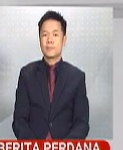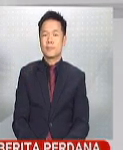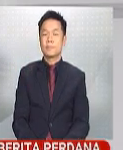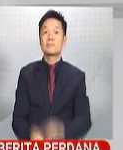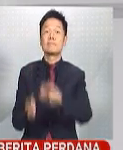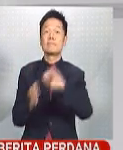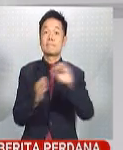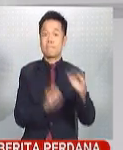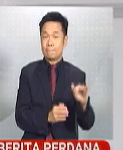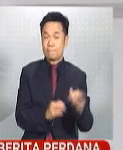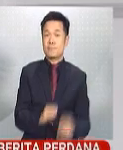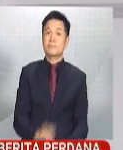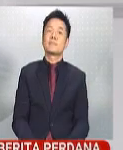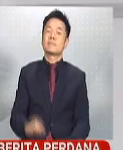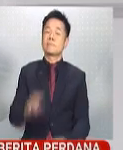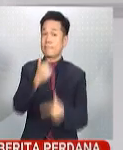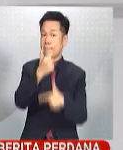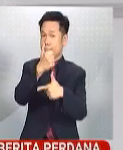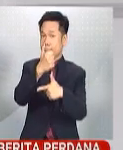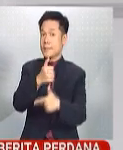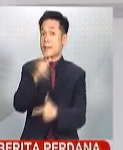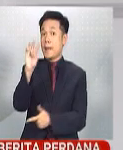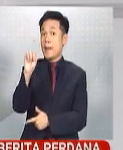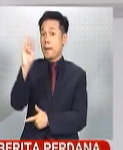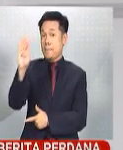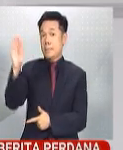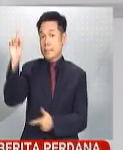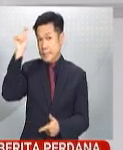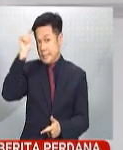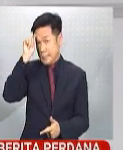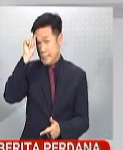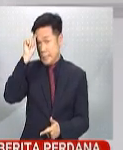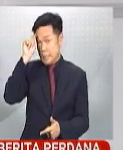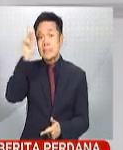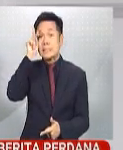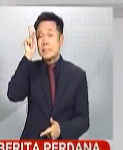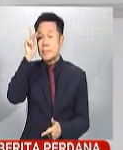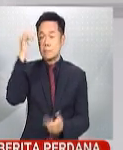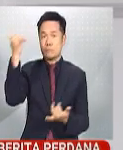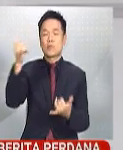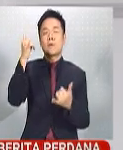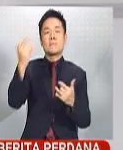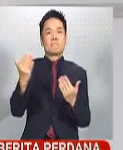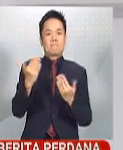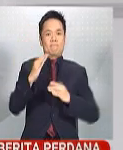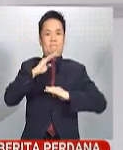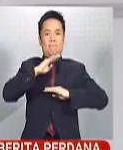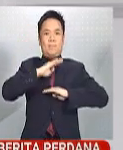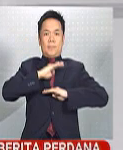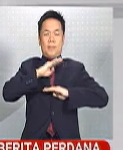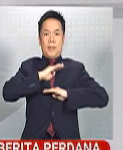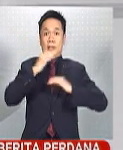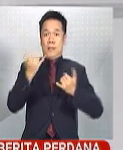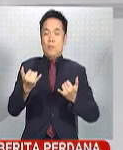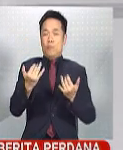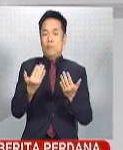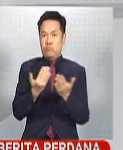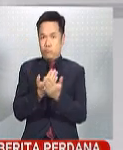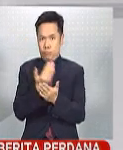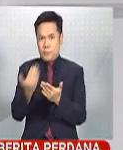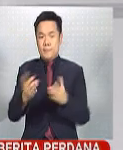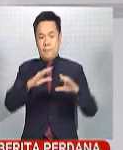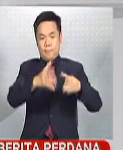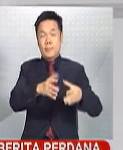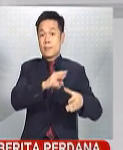Timbalan Menteri Besar Kelantan Datuk Muhammad Amar Nik Abdullah berpuas hati dengan susunan barisan jemaah kabinet. Beliau